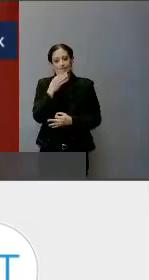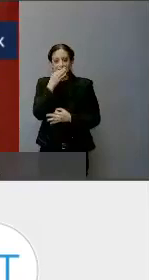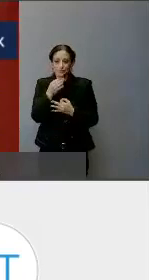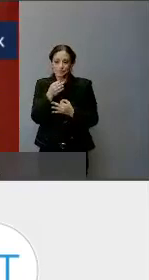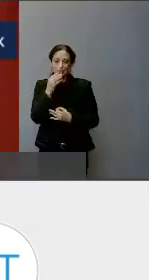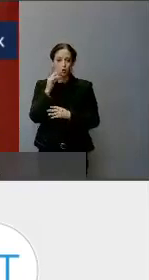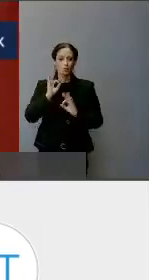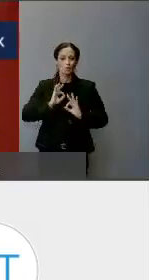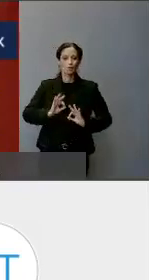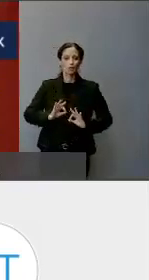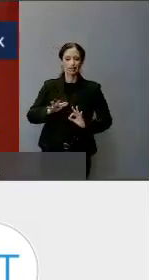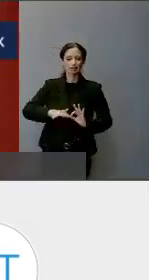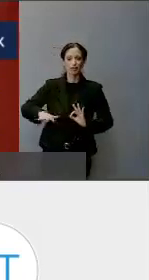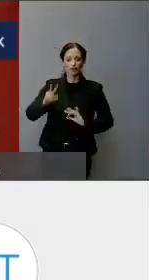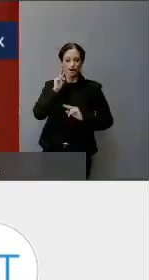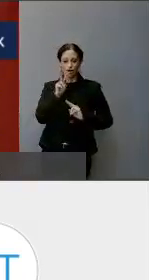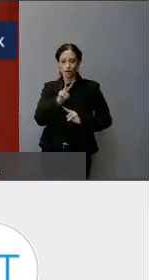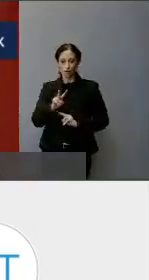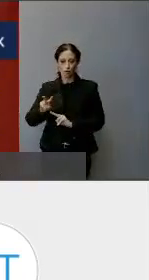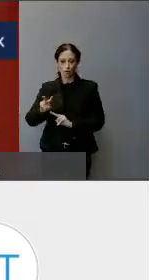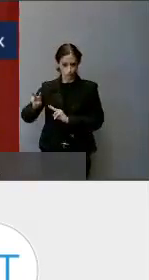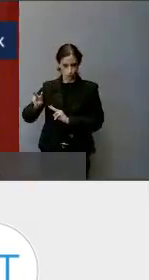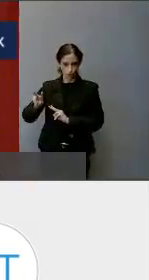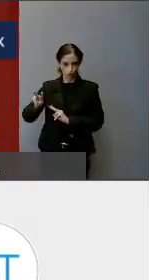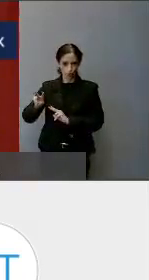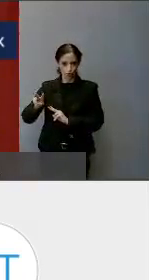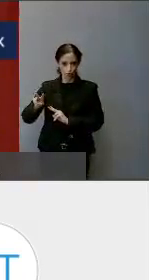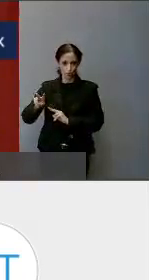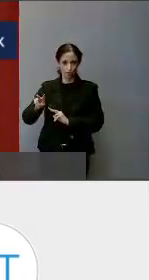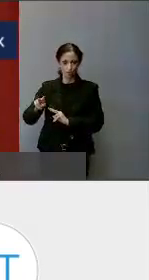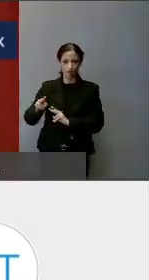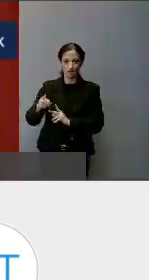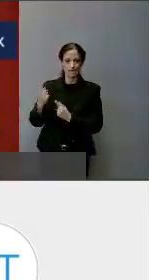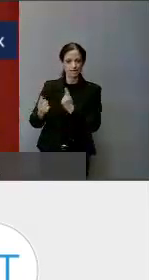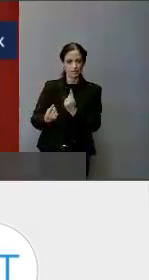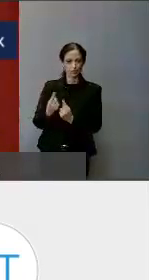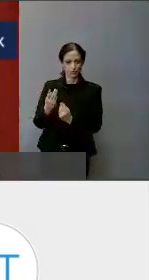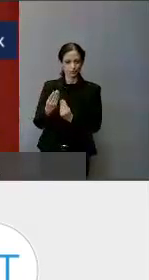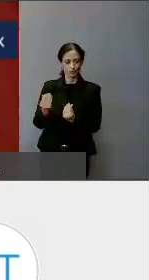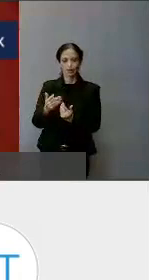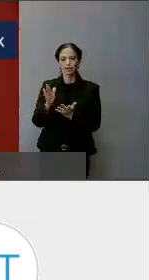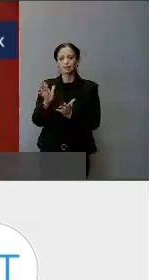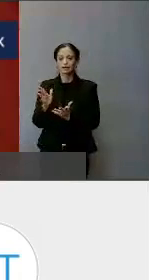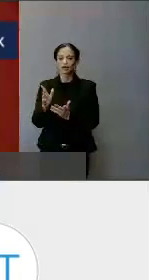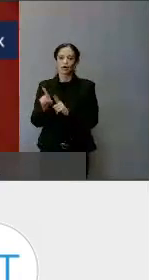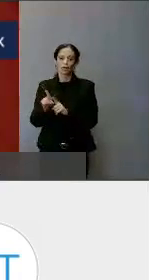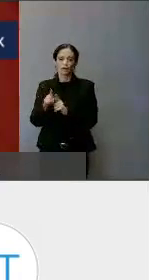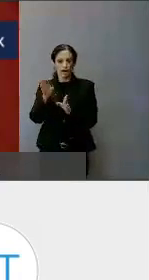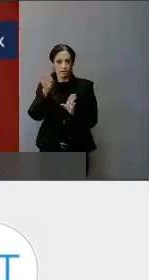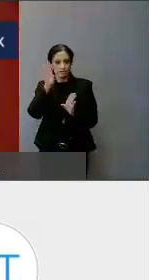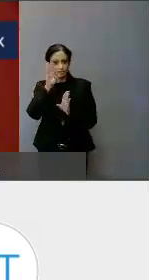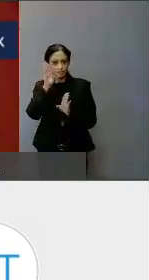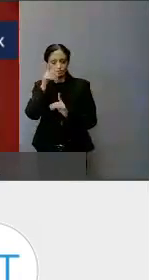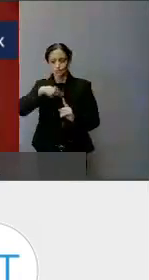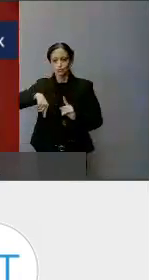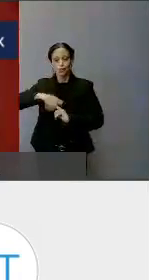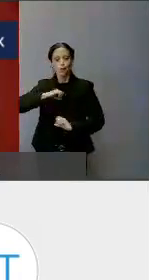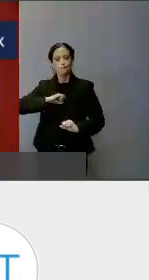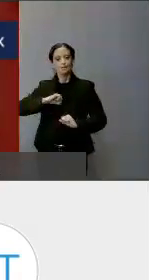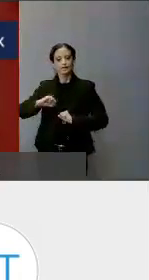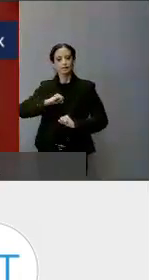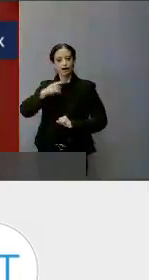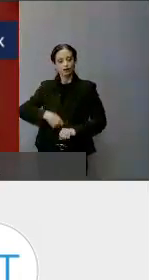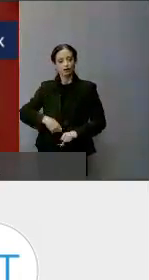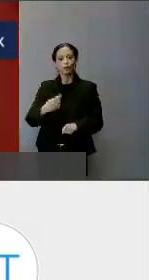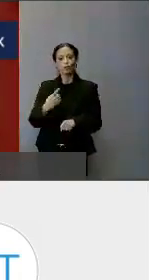controllare questa realtà ma dall'altra anche un monito per un amministratore a ricordarci che purtroppo c'è